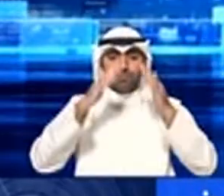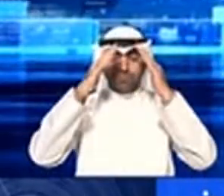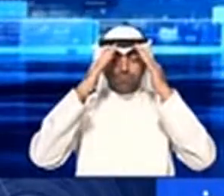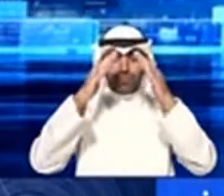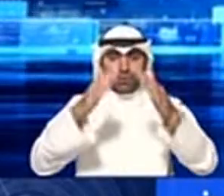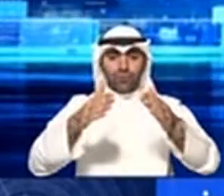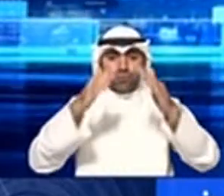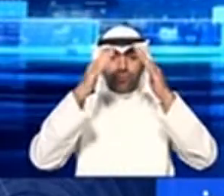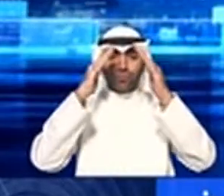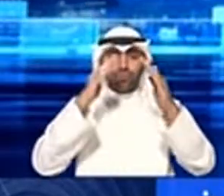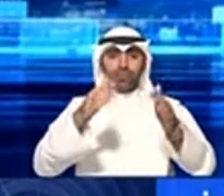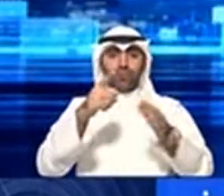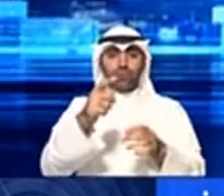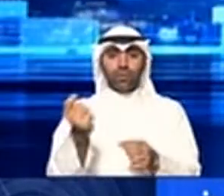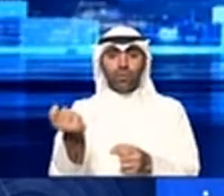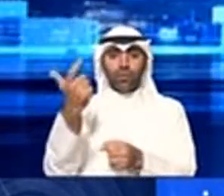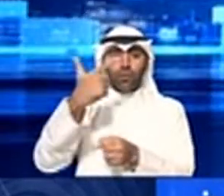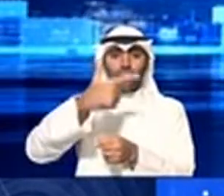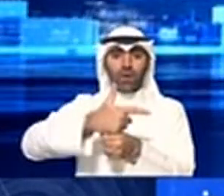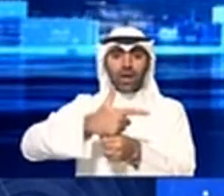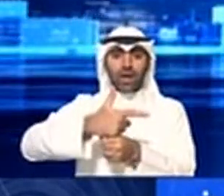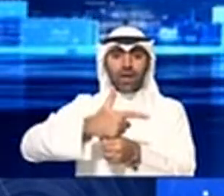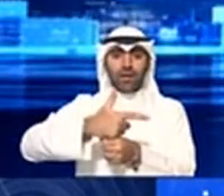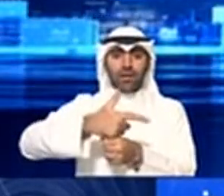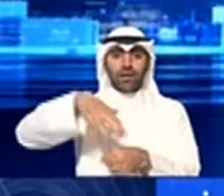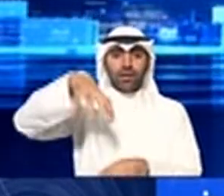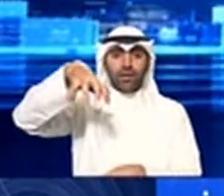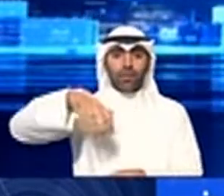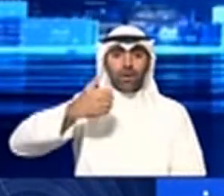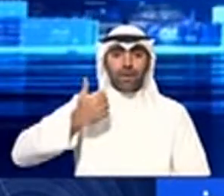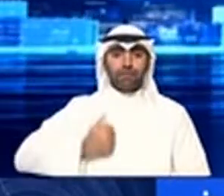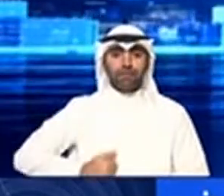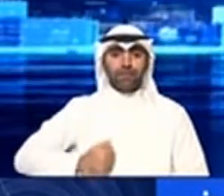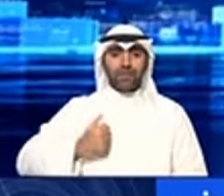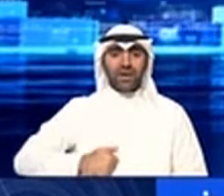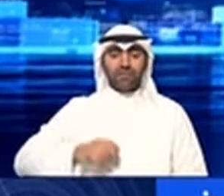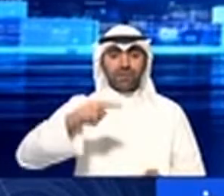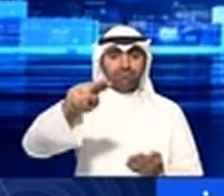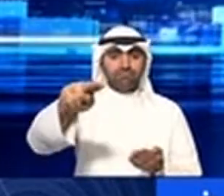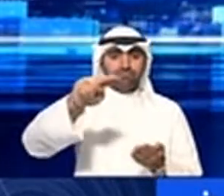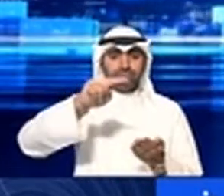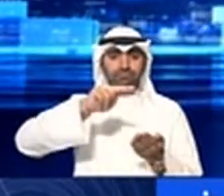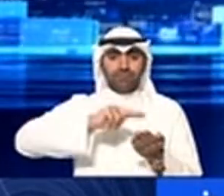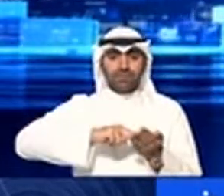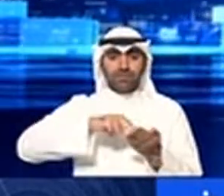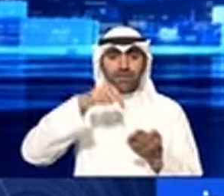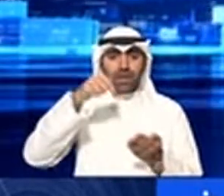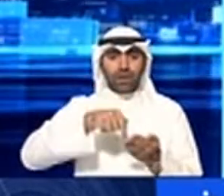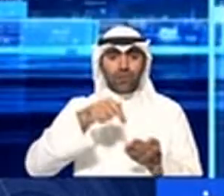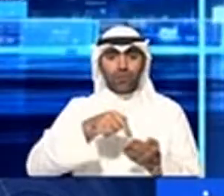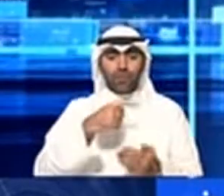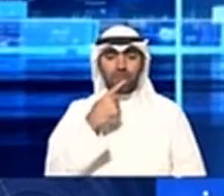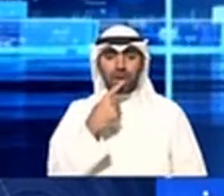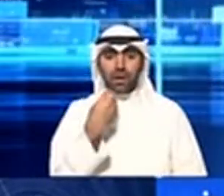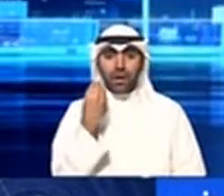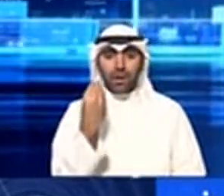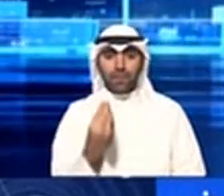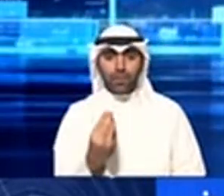لأخيه صاحب السمو الملكي الأمير سلمان بن حمد آل خليفة ولي العهد نائب القائد